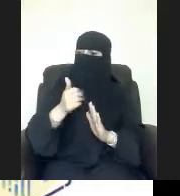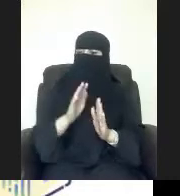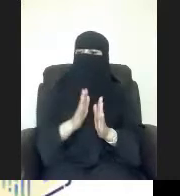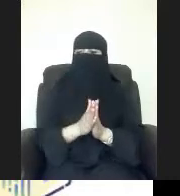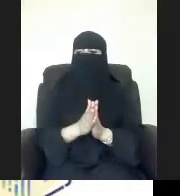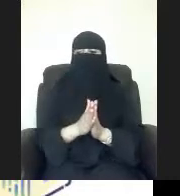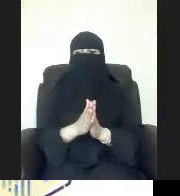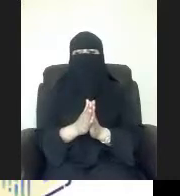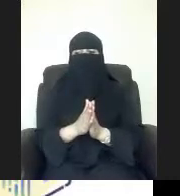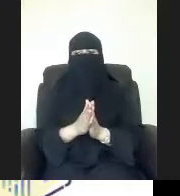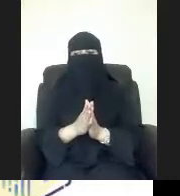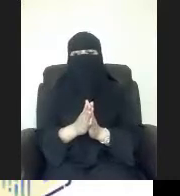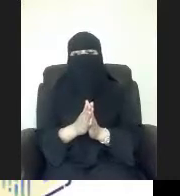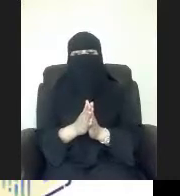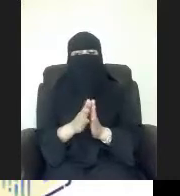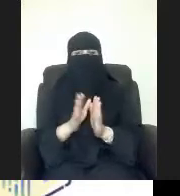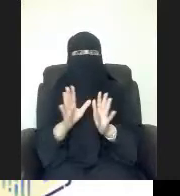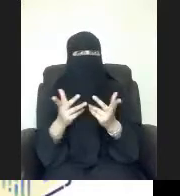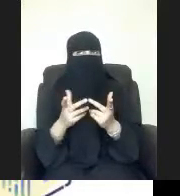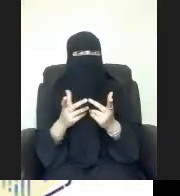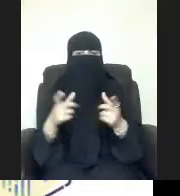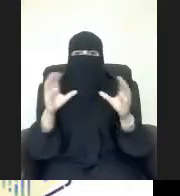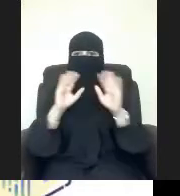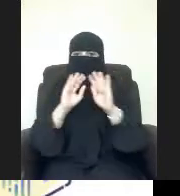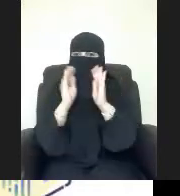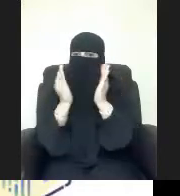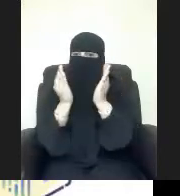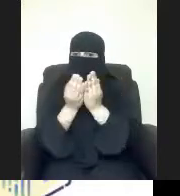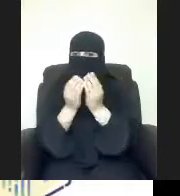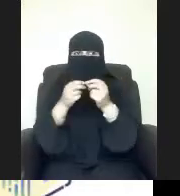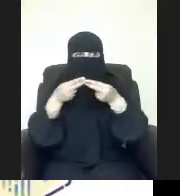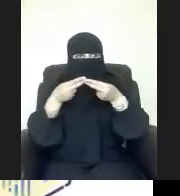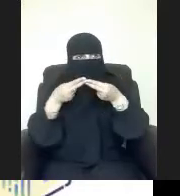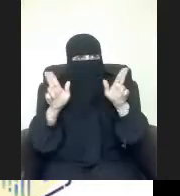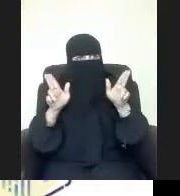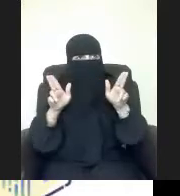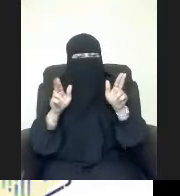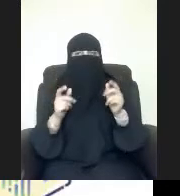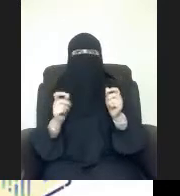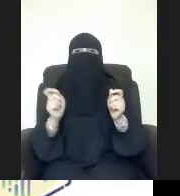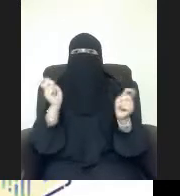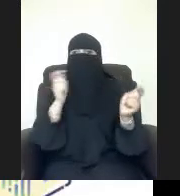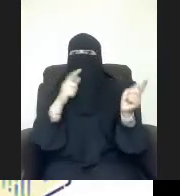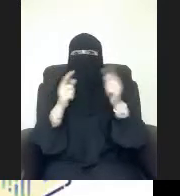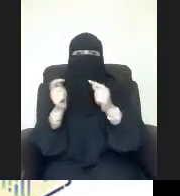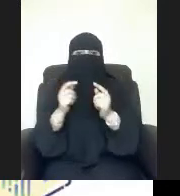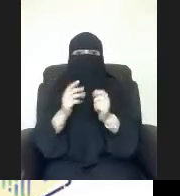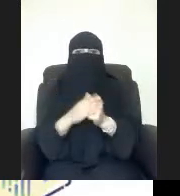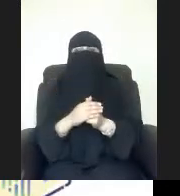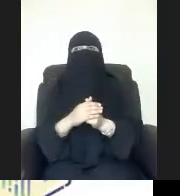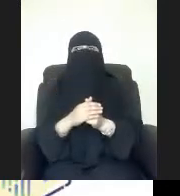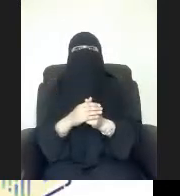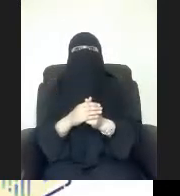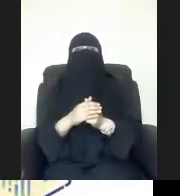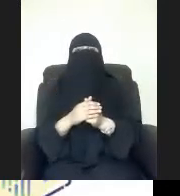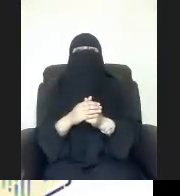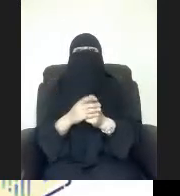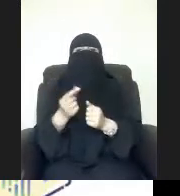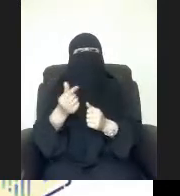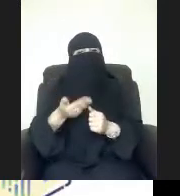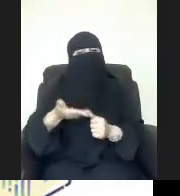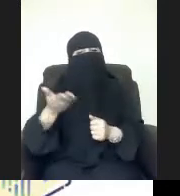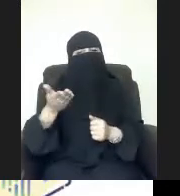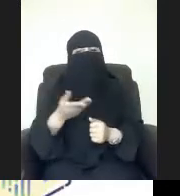كورسز، الكورسات المفتوحة الأونلاين المجانية. هذا الكود أو هذا الكيو آر ورقة